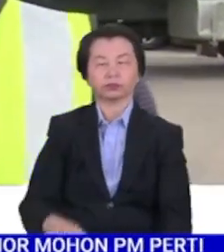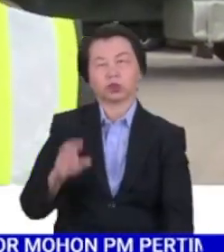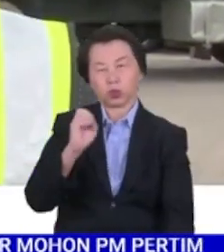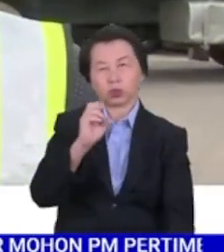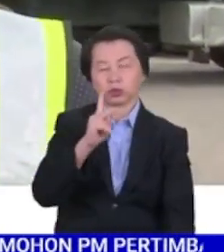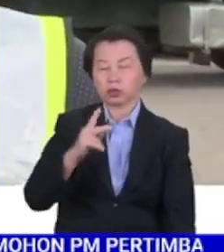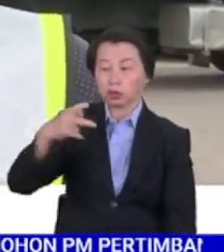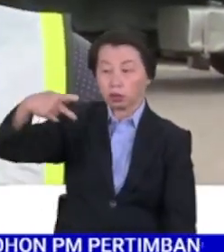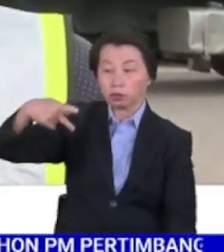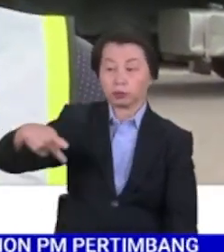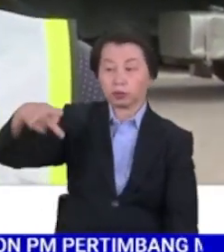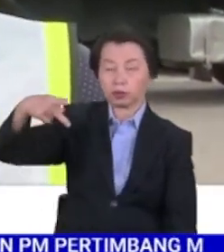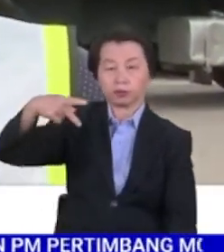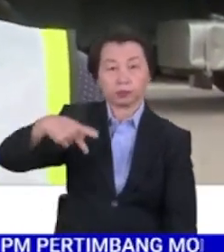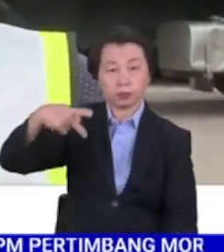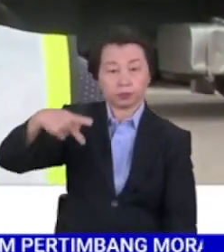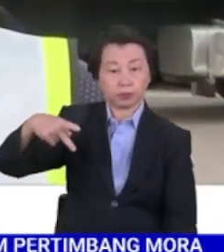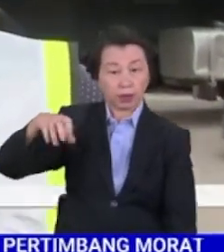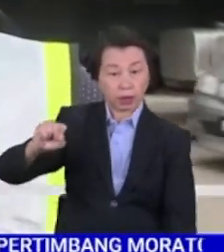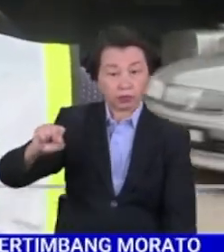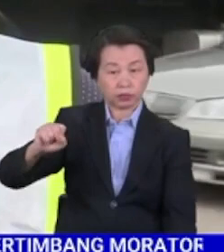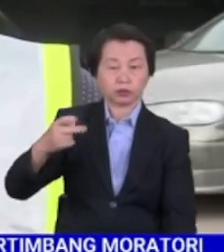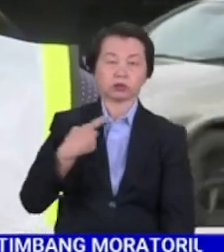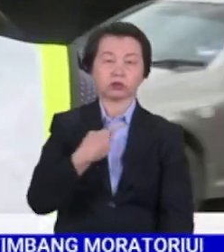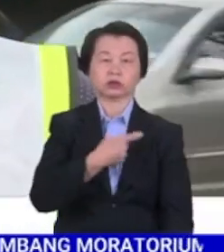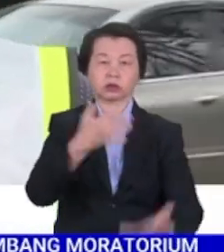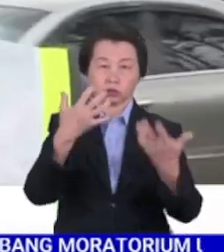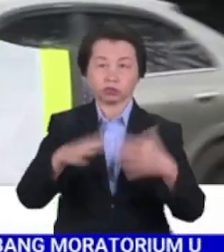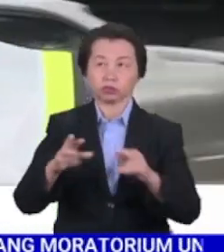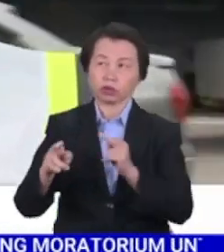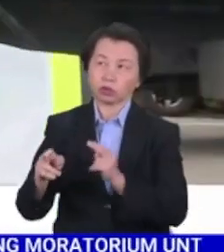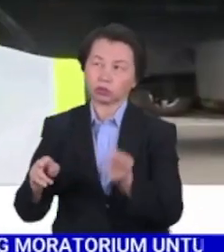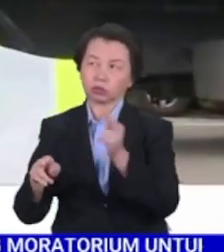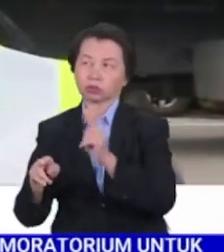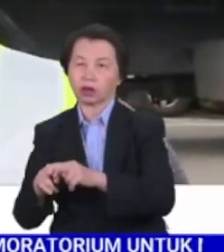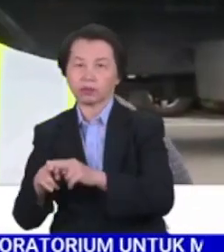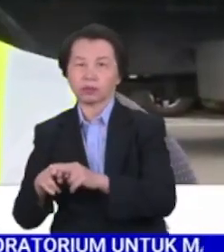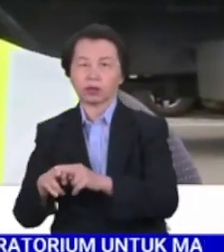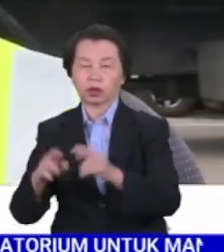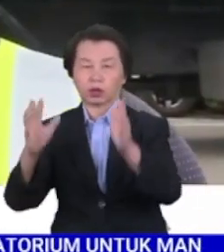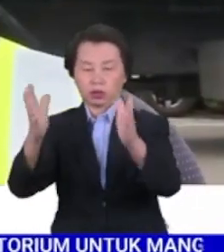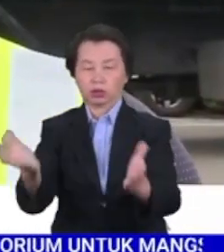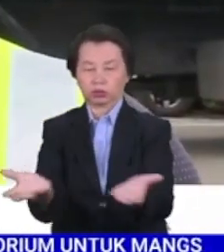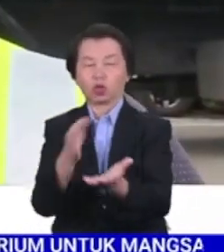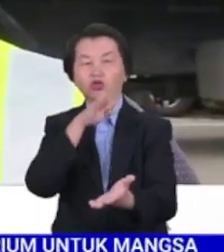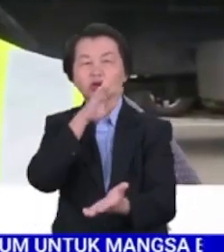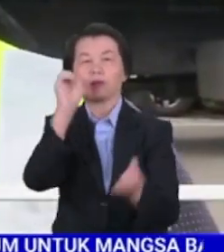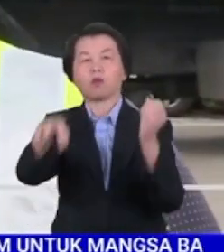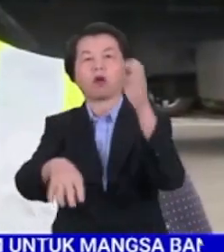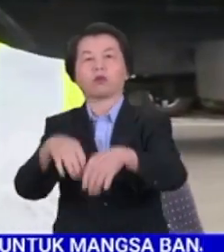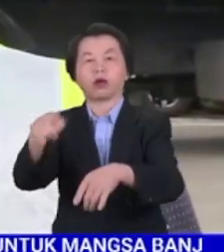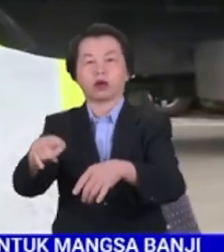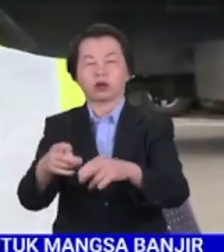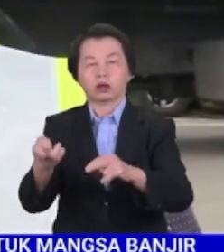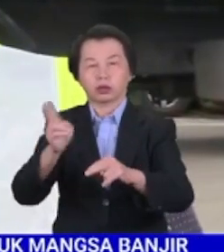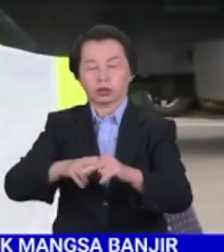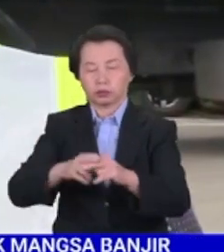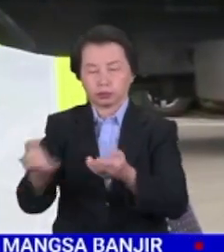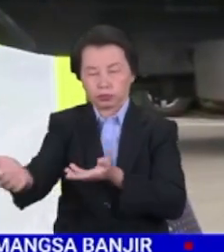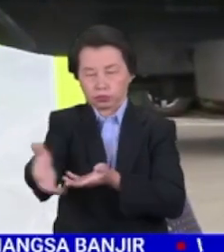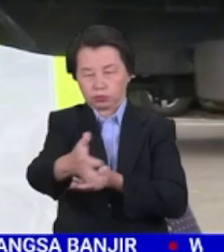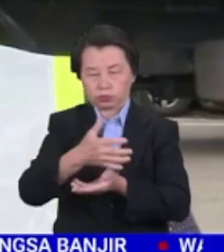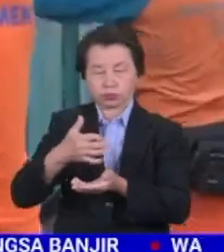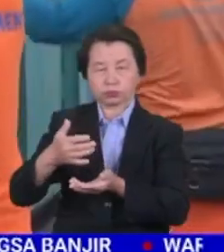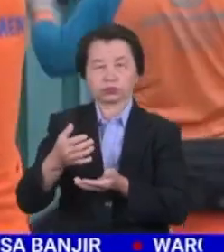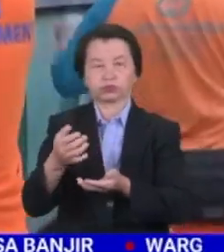PPS kita telah menambahkan kemudahan tong sampah dan juga meningkatkan perkhidmatan kutipan